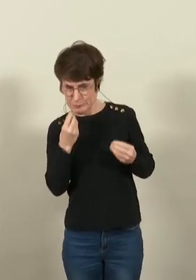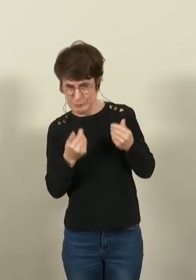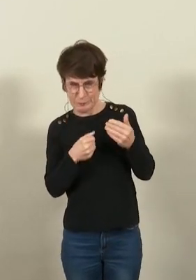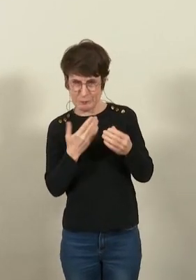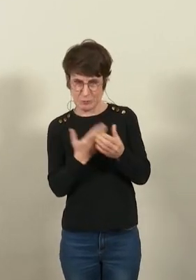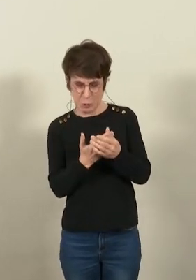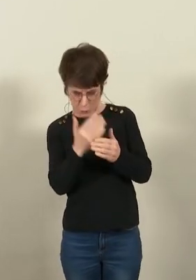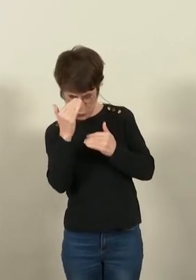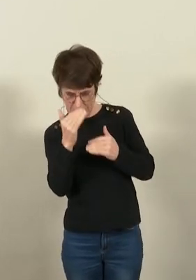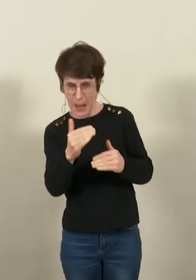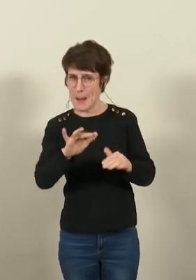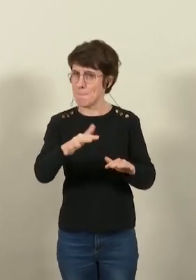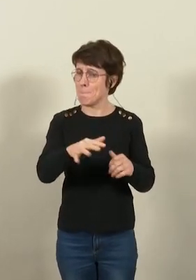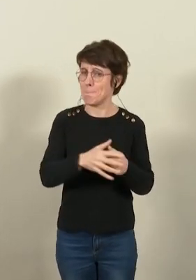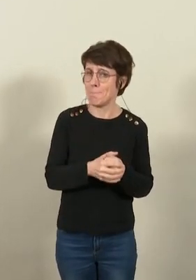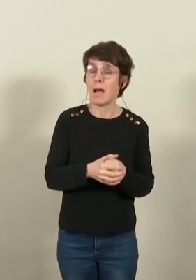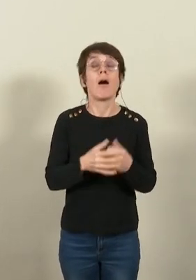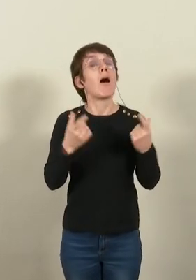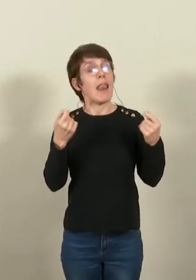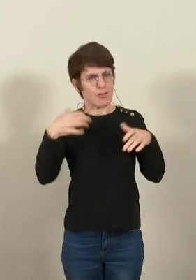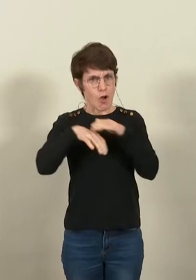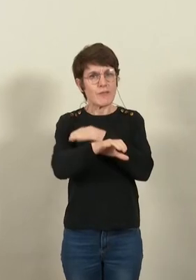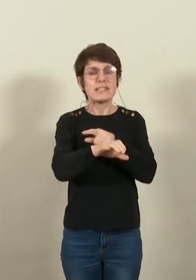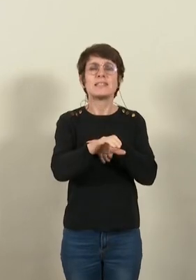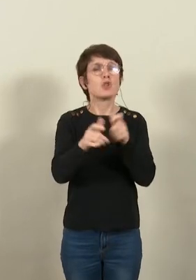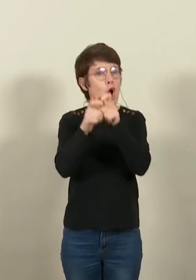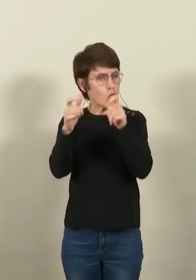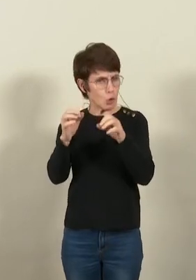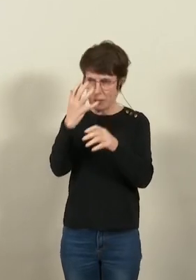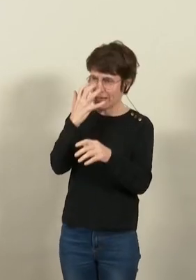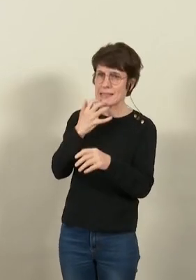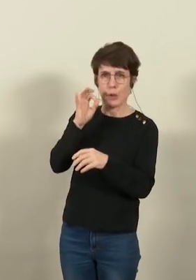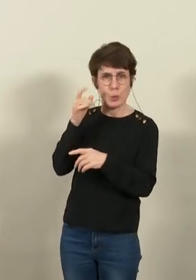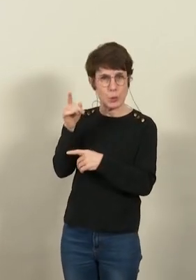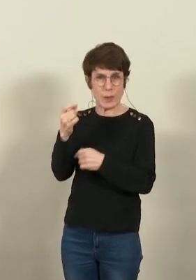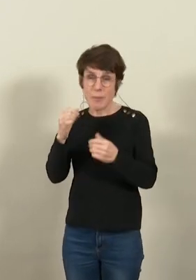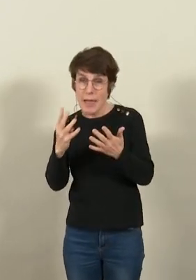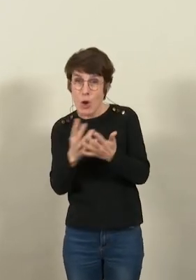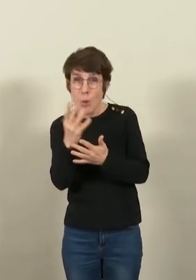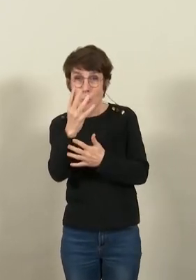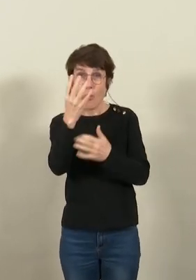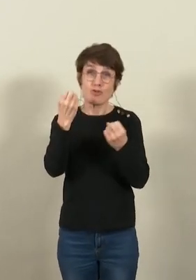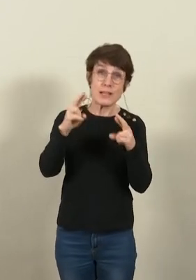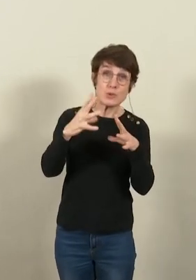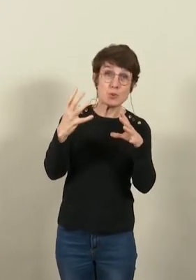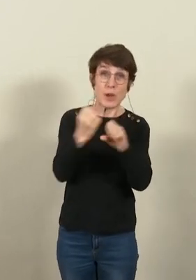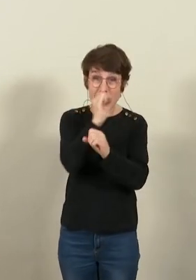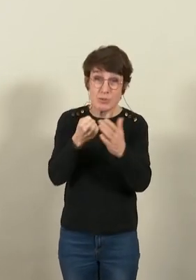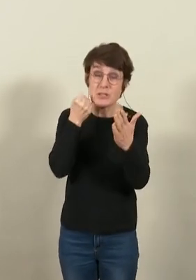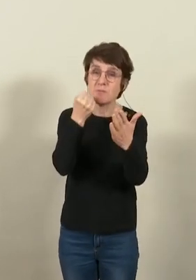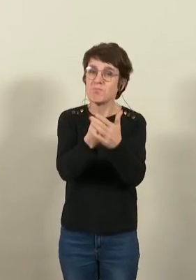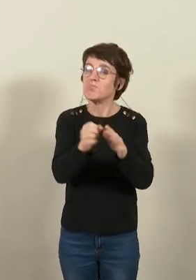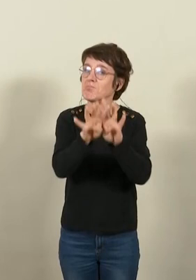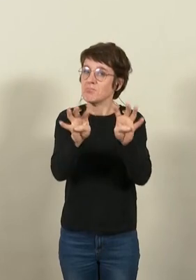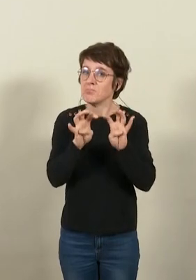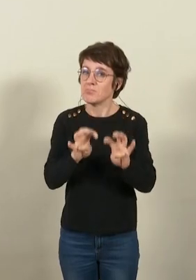et même évidemment si l'investisseur est sérieux rien n'indique que le projet sera obligatoirement conduit au bout il